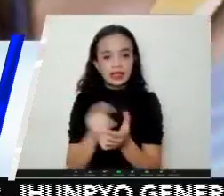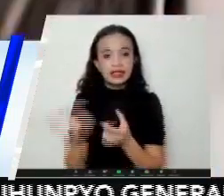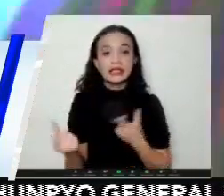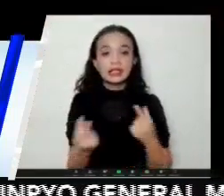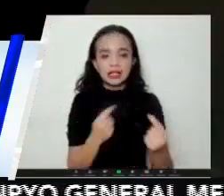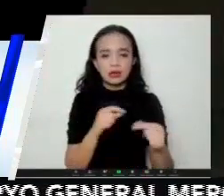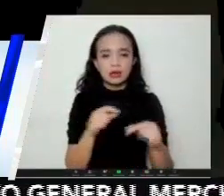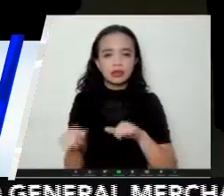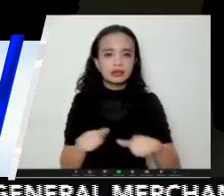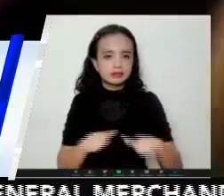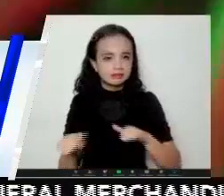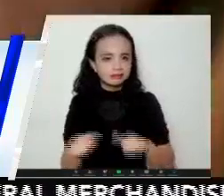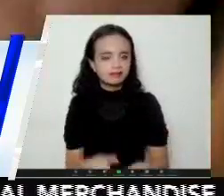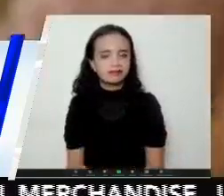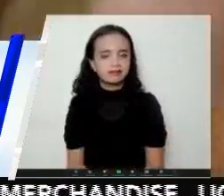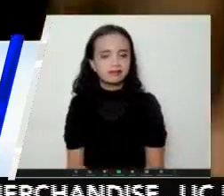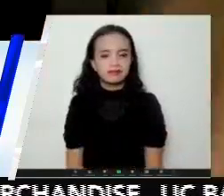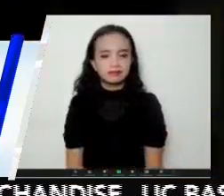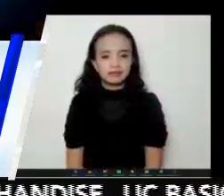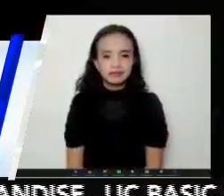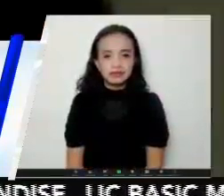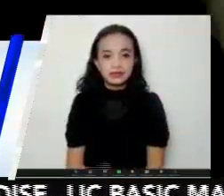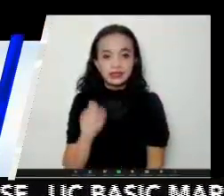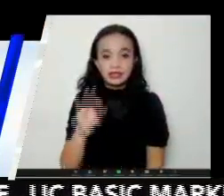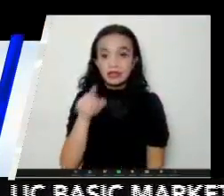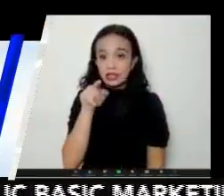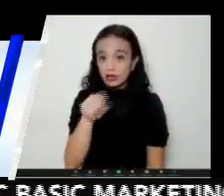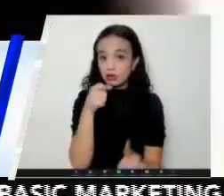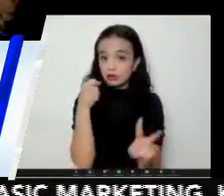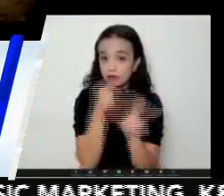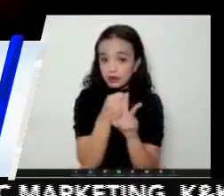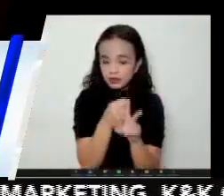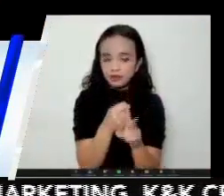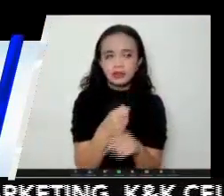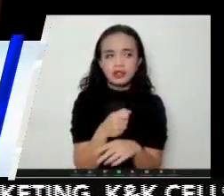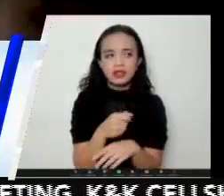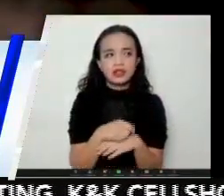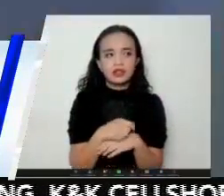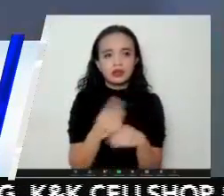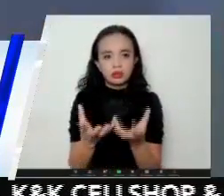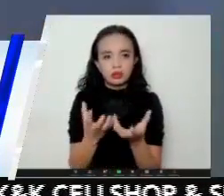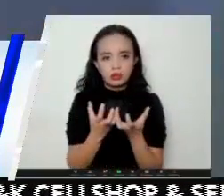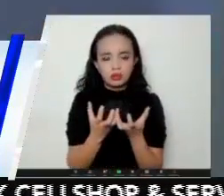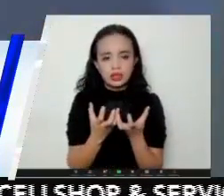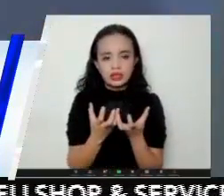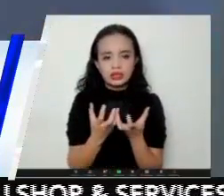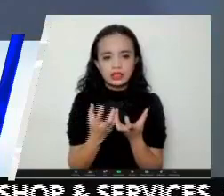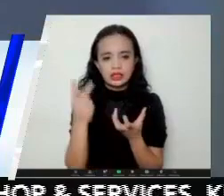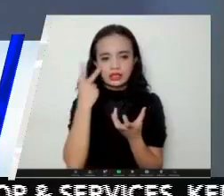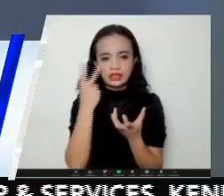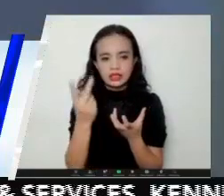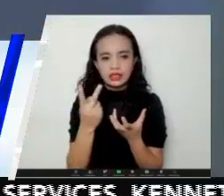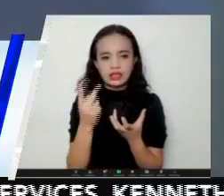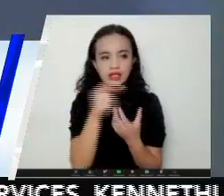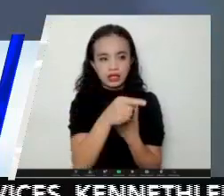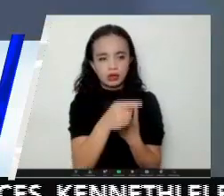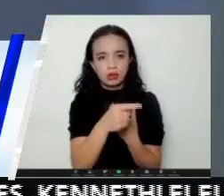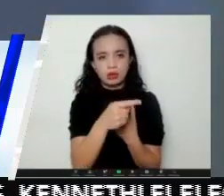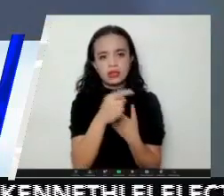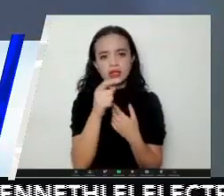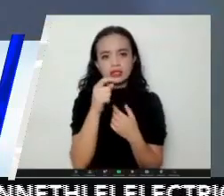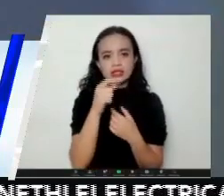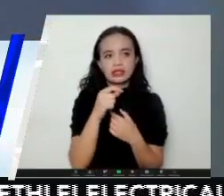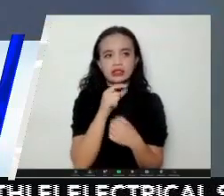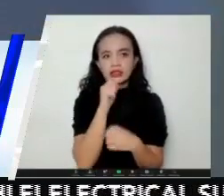yun. Kapag victim ka, gusto nila nakikita sa'yo, inosente ka. Pero